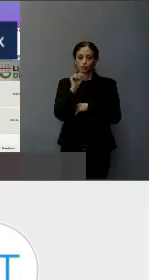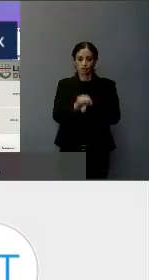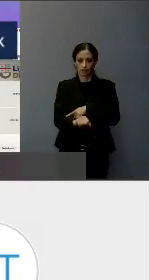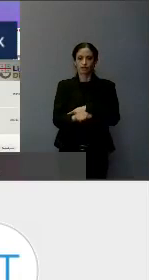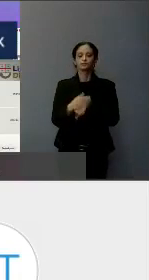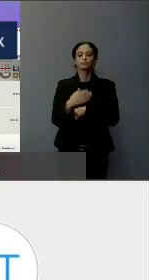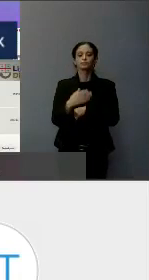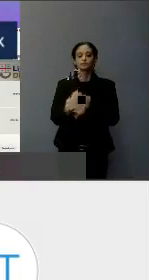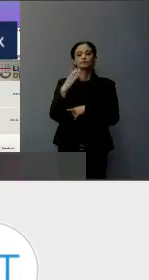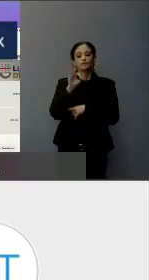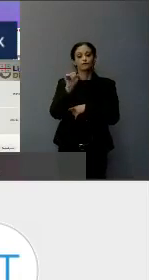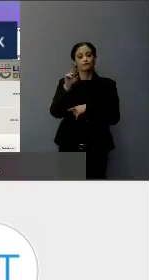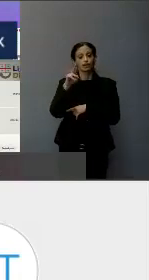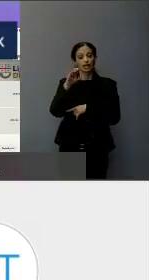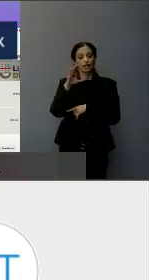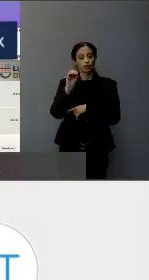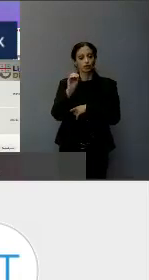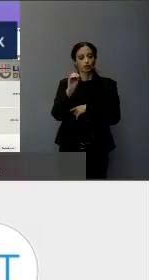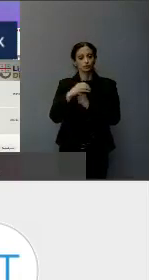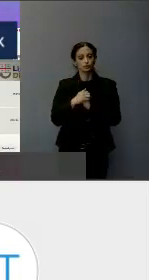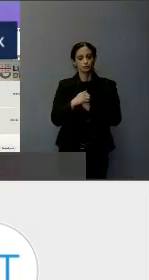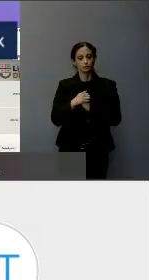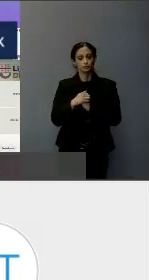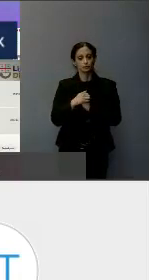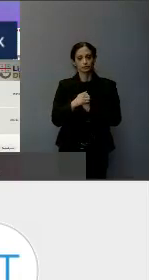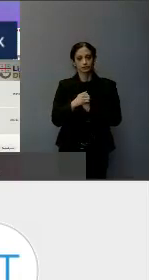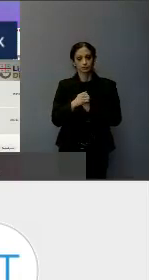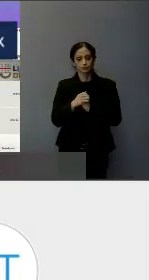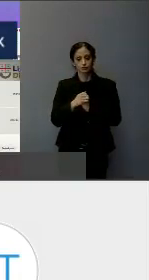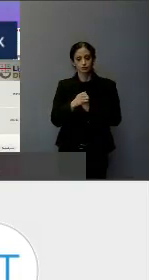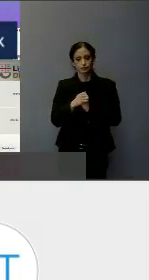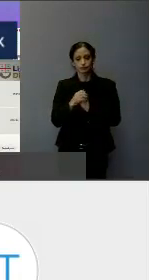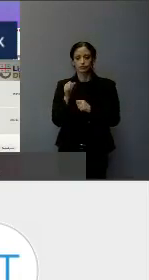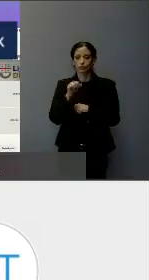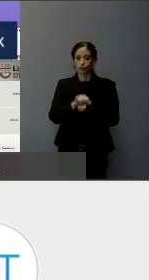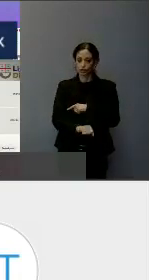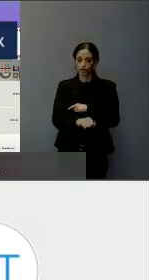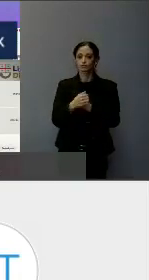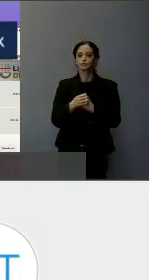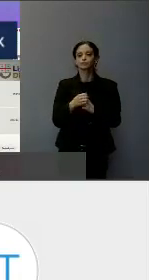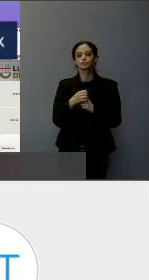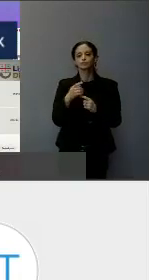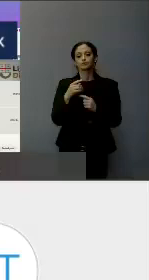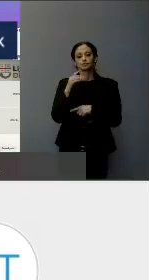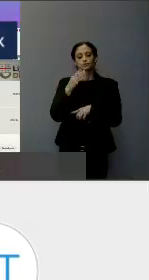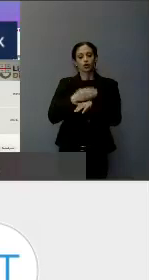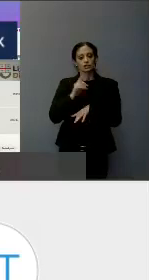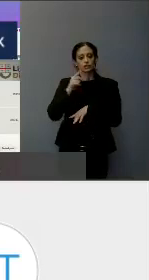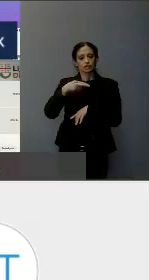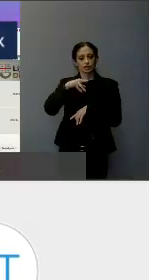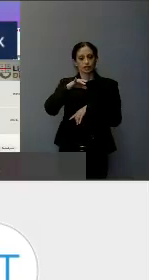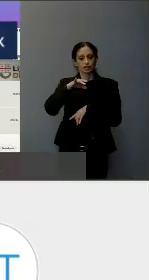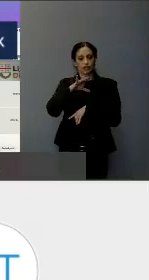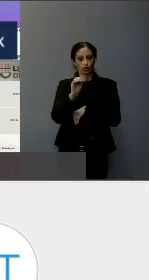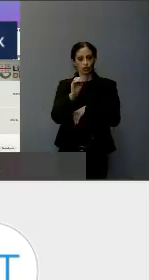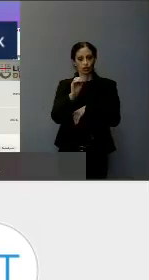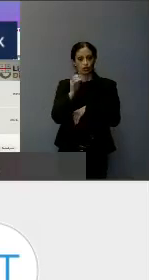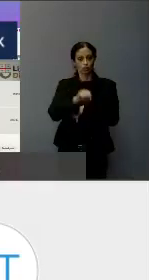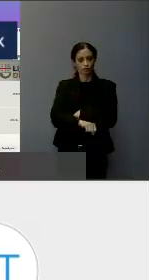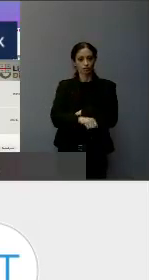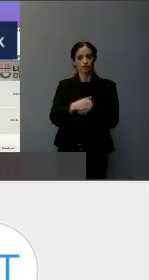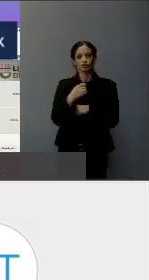consigliere ferrero contrario consigliere grillo contrario